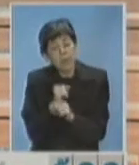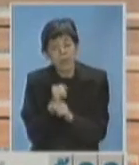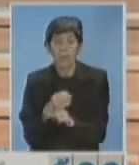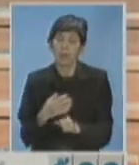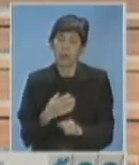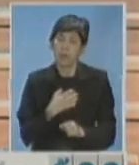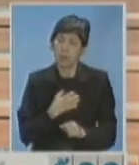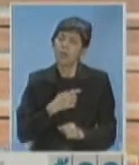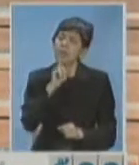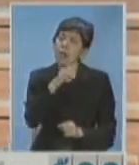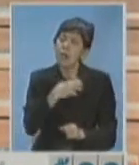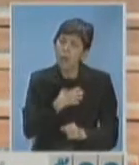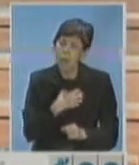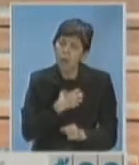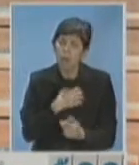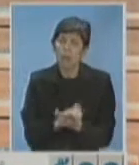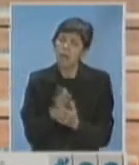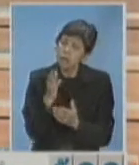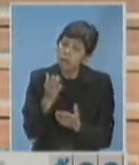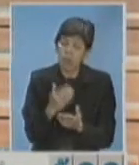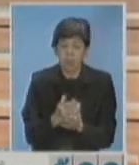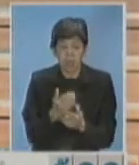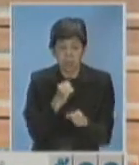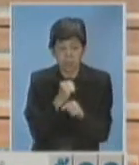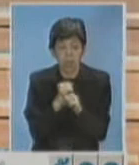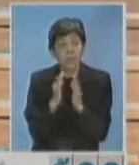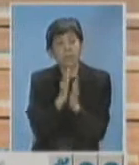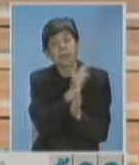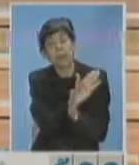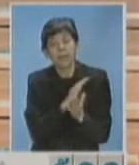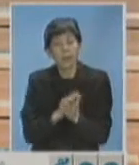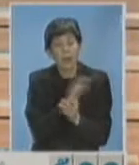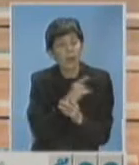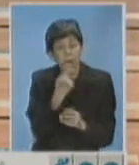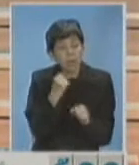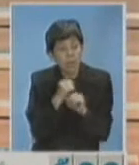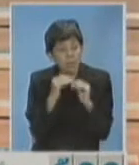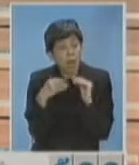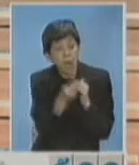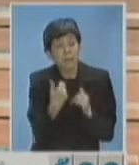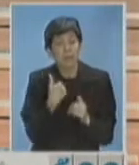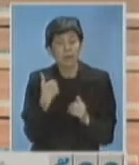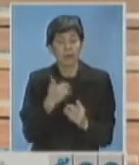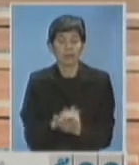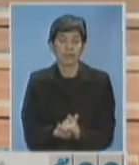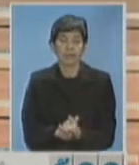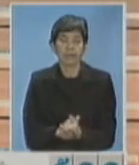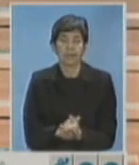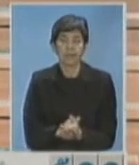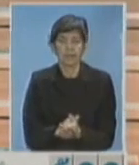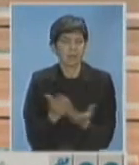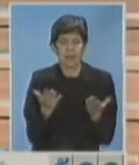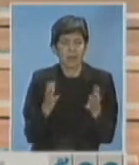ำผมอยากกราบถามเรียนถามท่านประธานผ่านยังน้องนิดนึงว่าสามเณรคำนี่ใครมาเรียกร้องความเป็นธรรมให้บ้างฮะ